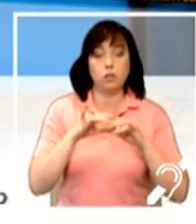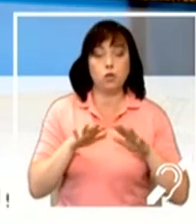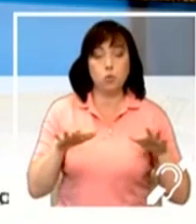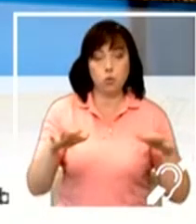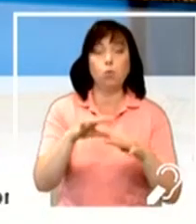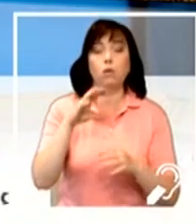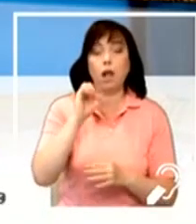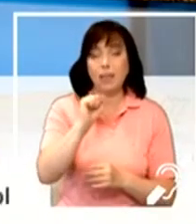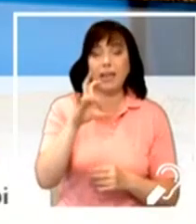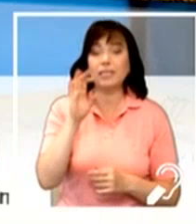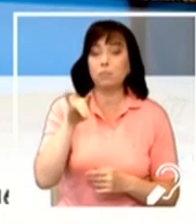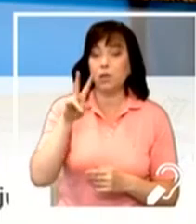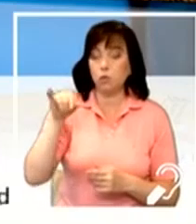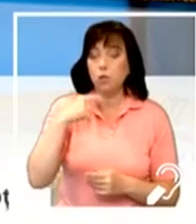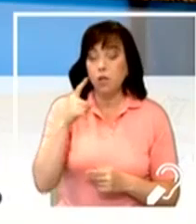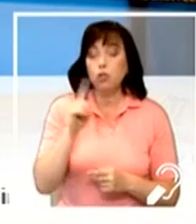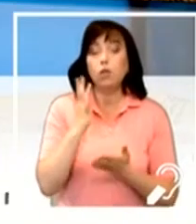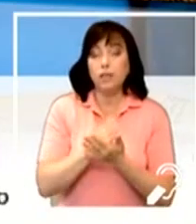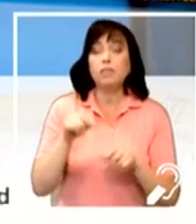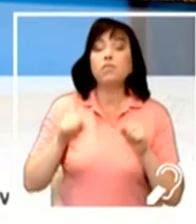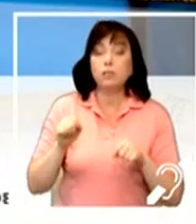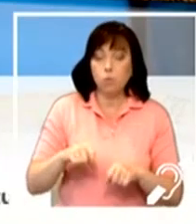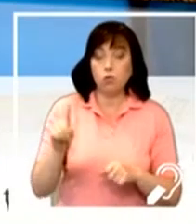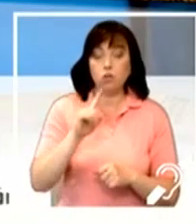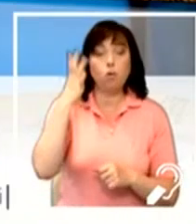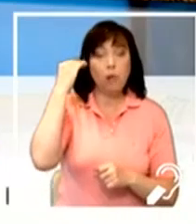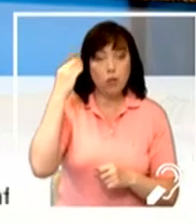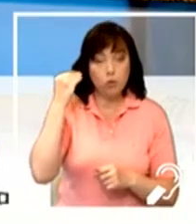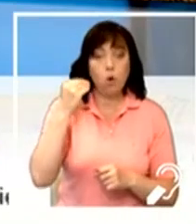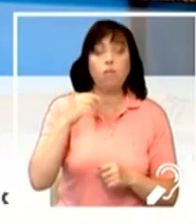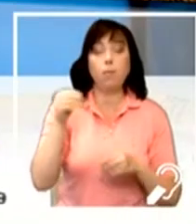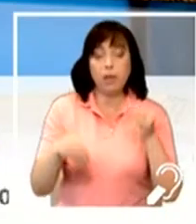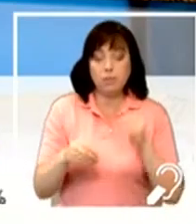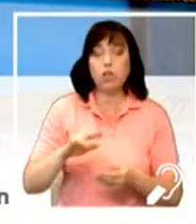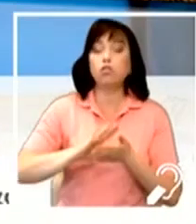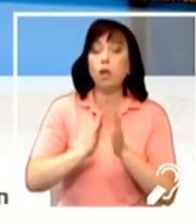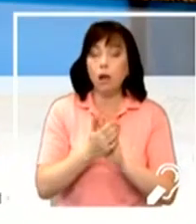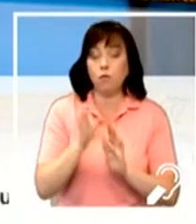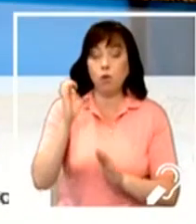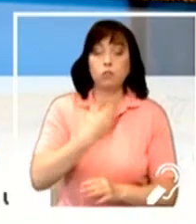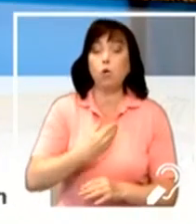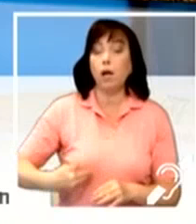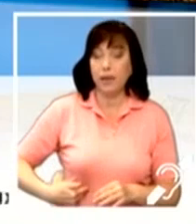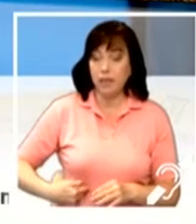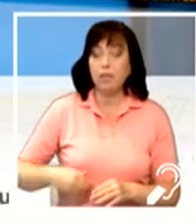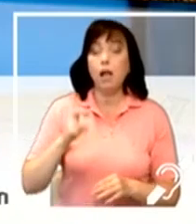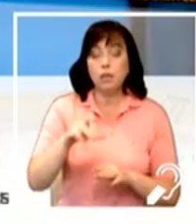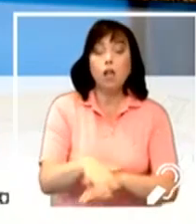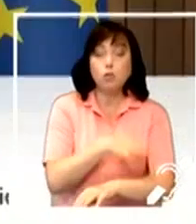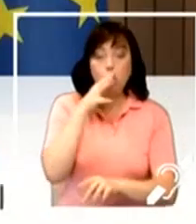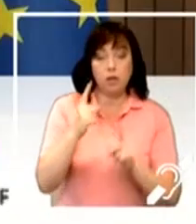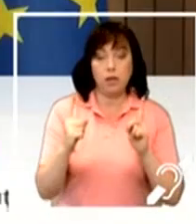Spânu, cel care a precizat că există posibilitatea ca Republica Moldova să semneze cu Bucureștiul un contract pe termen